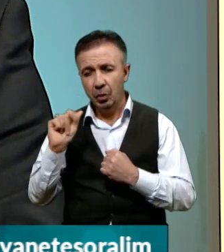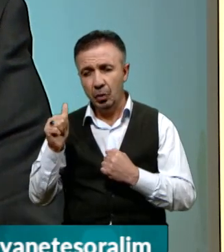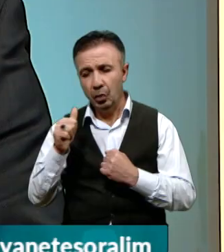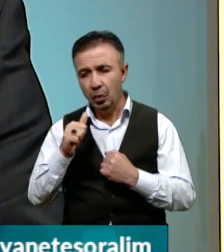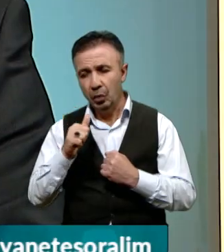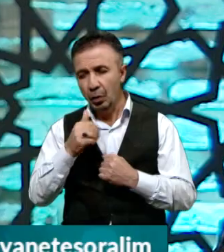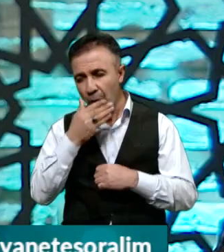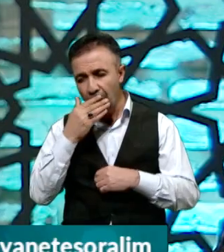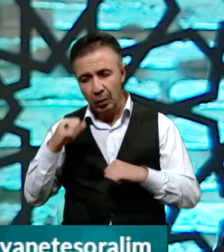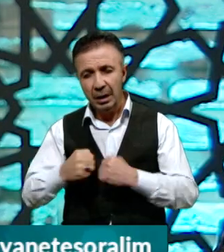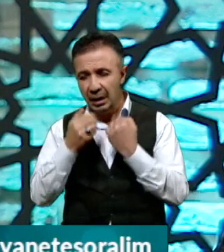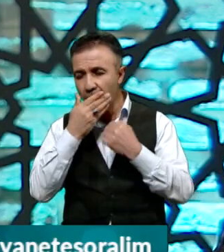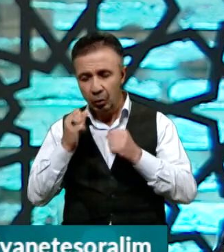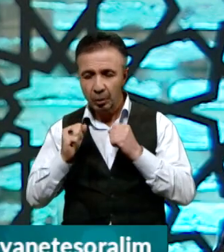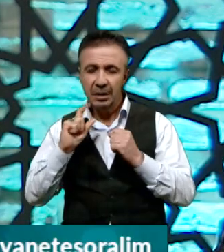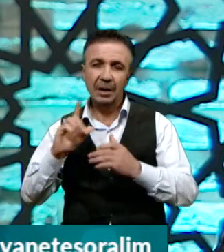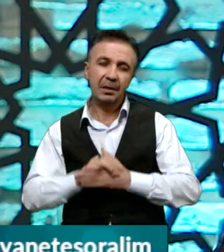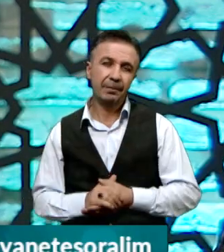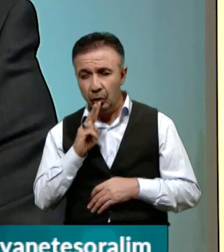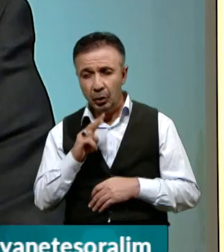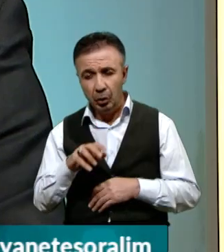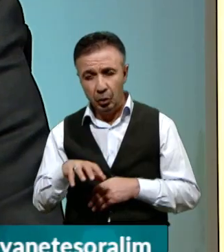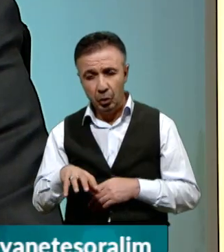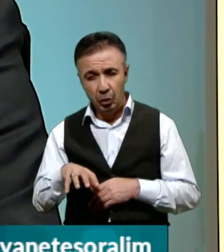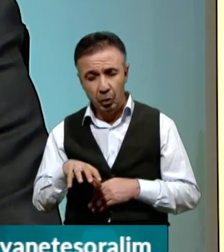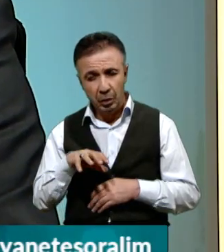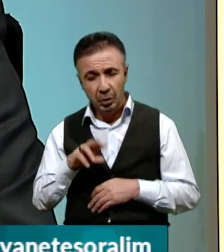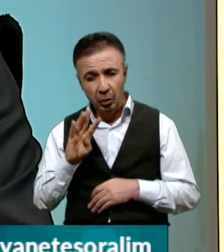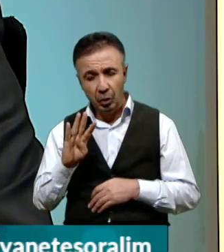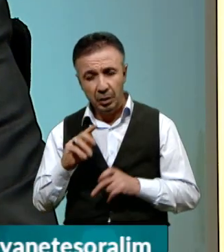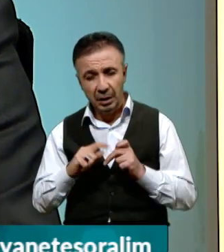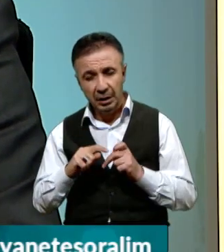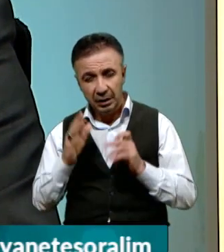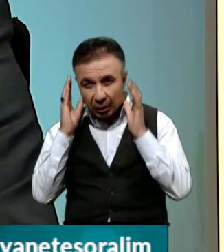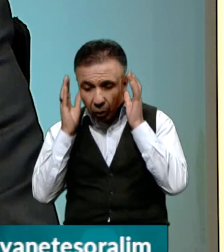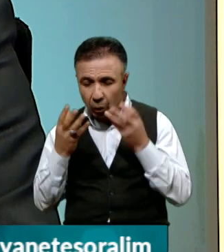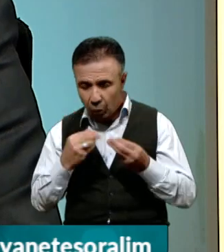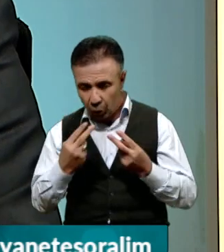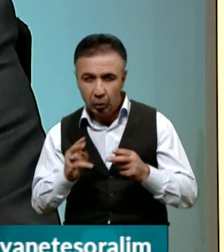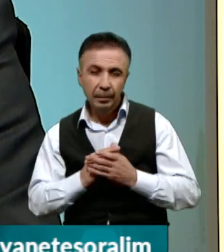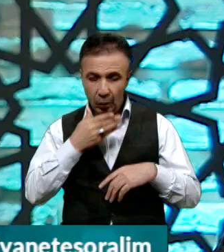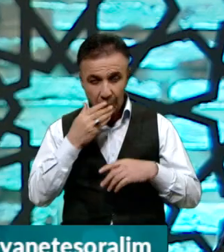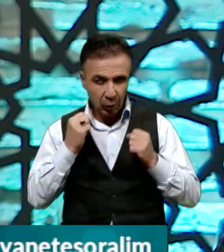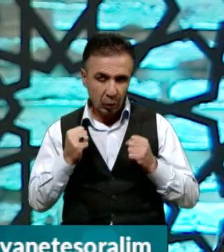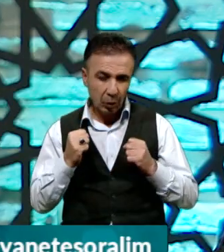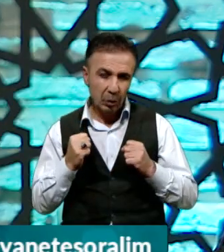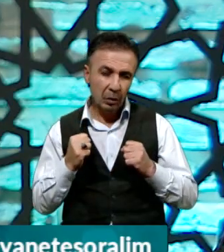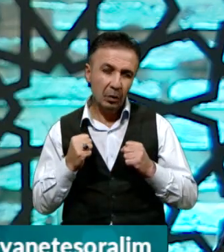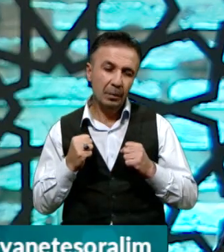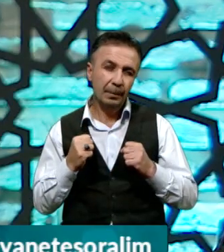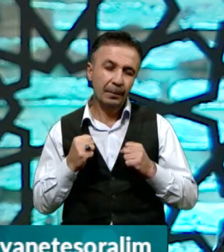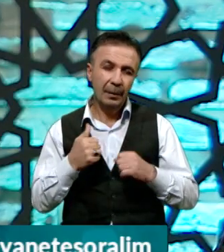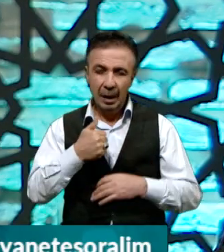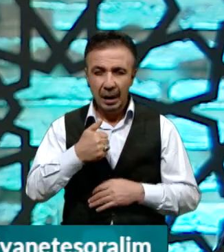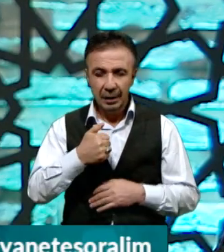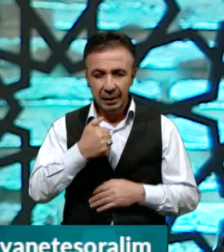Eyvallah. Oruçla alakalı iki soru daha soracağım hocam. Malumunuz bizim de mutat olarak tutmuş olduğumuz, Efendimiz'den öğrendiğimiz Eyyam-ı Bid oruçları var